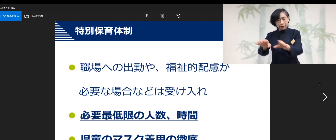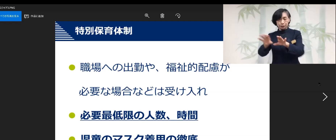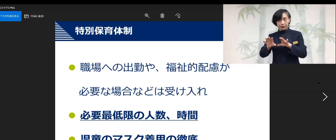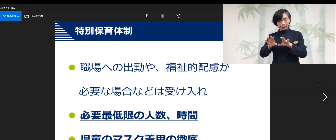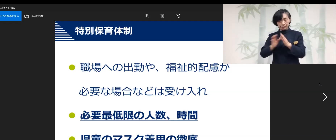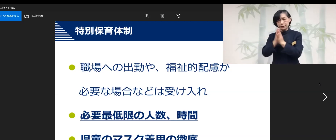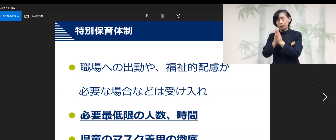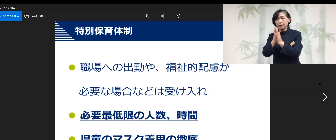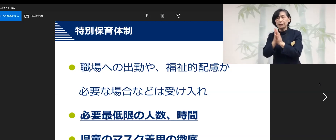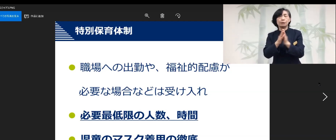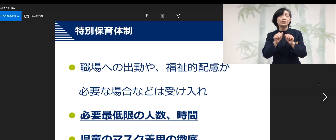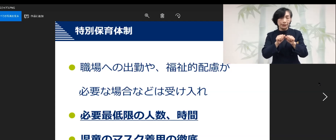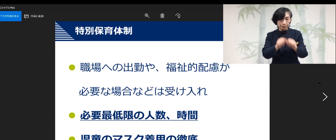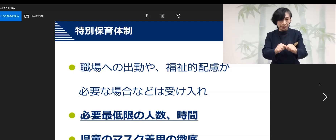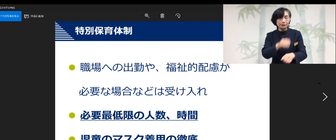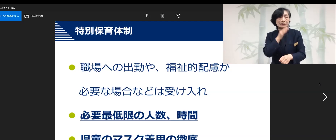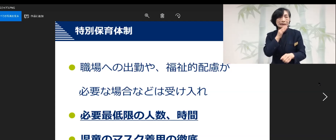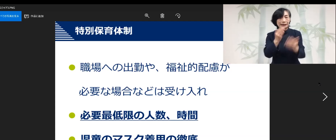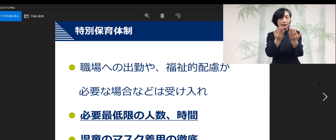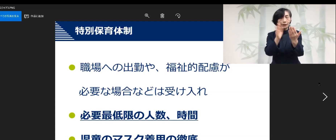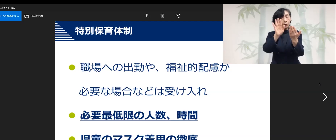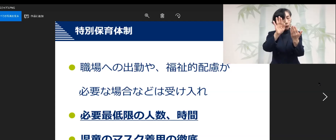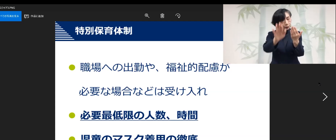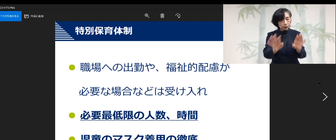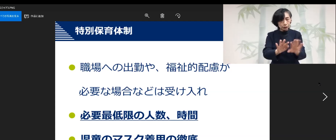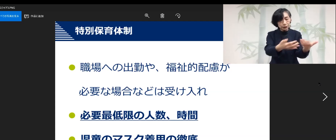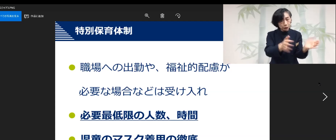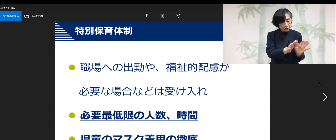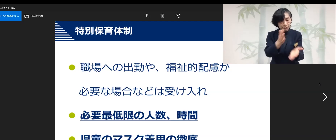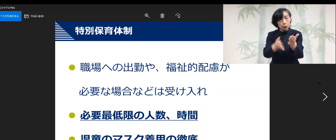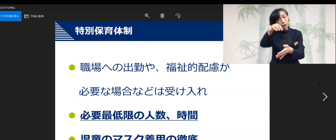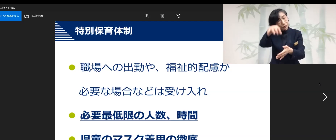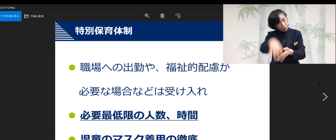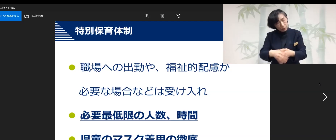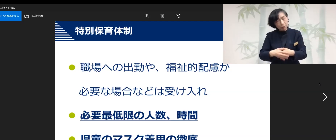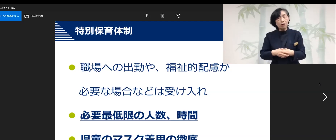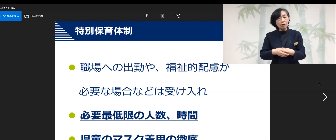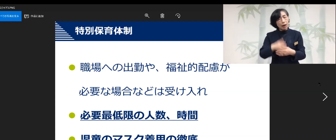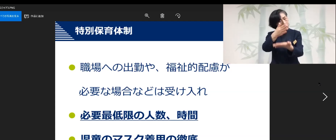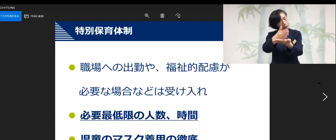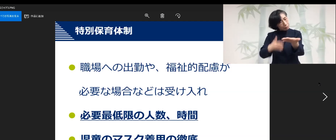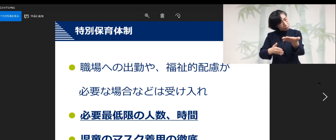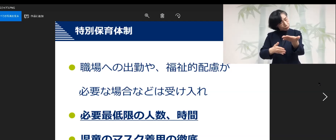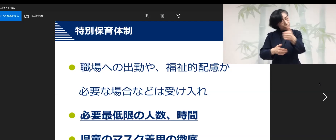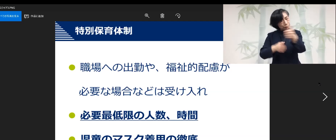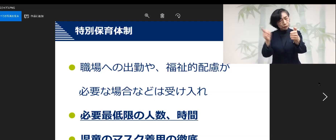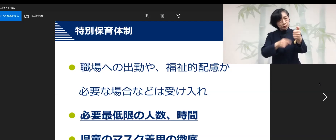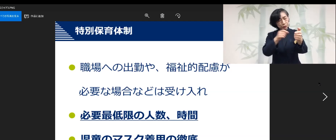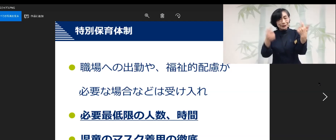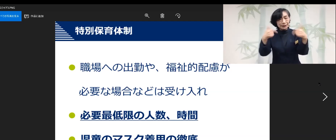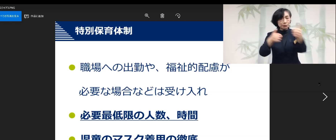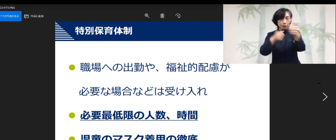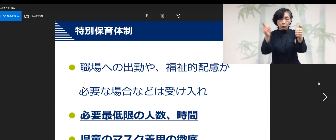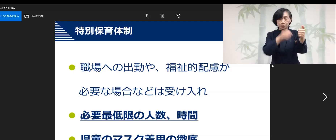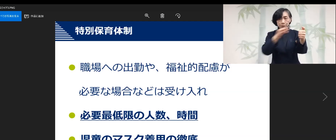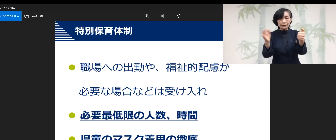まして、まあ、実際には放課後児童クラブも保育所も、半数ぐらい、通常の半数ぐらいまで